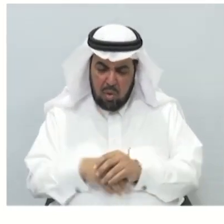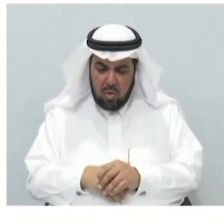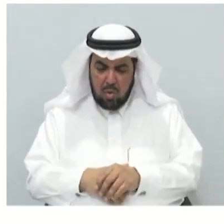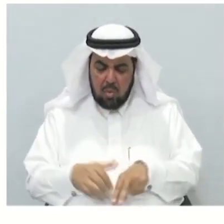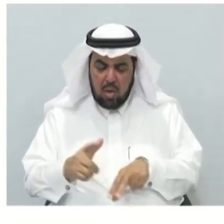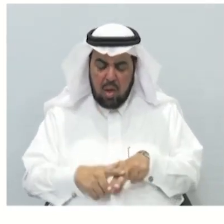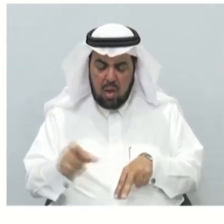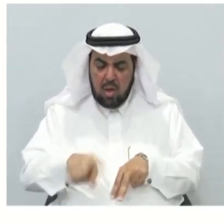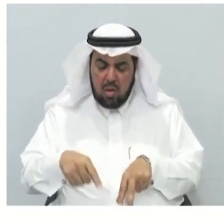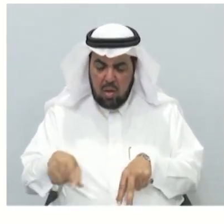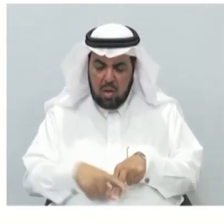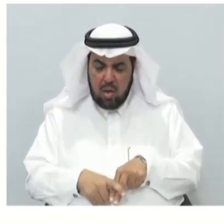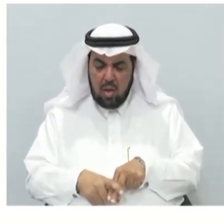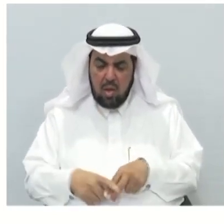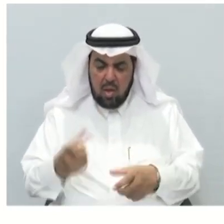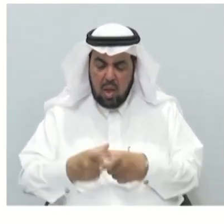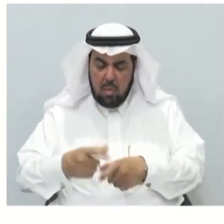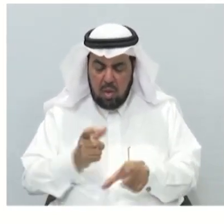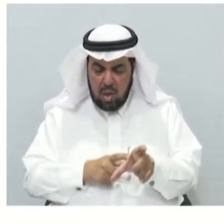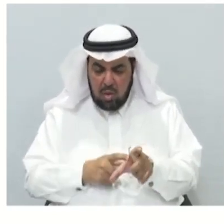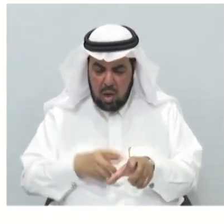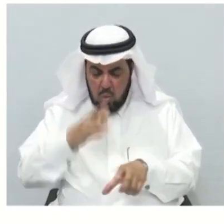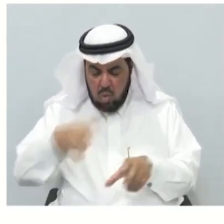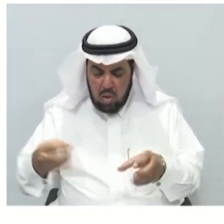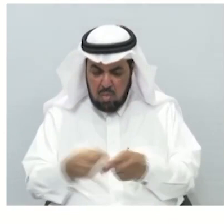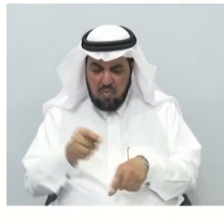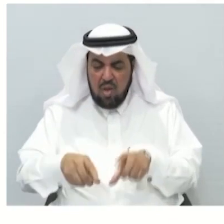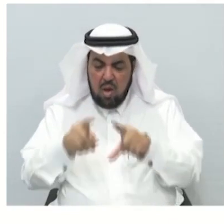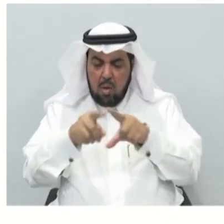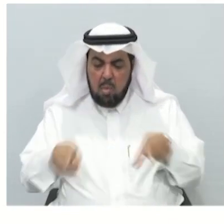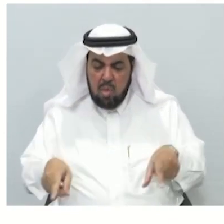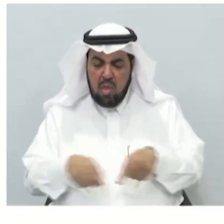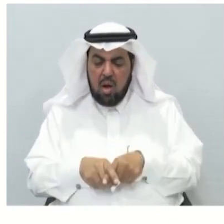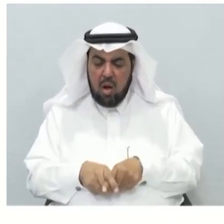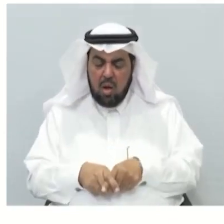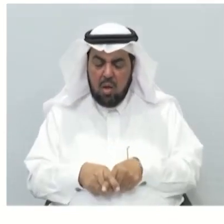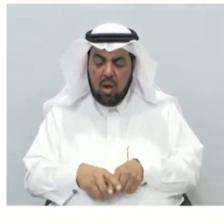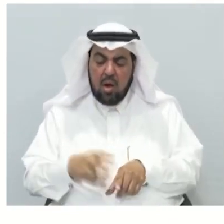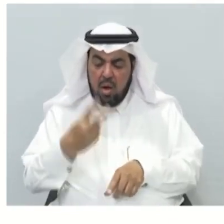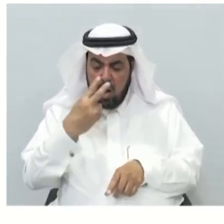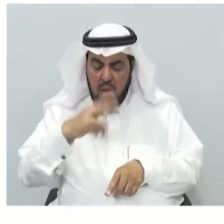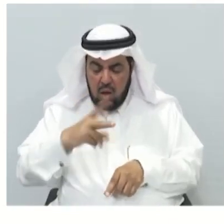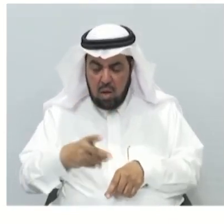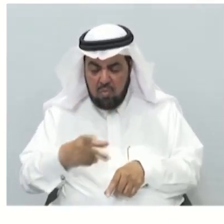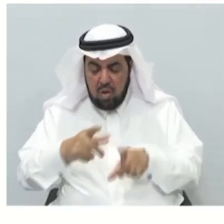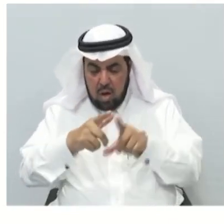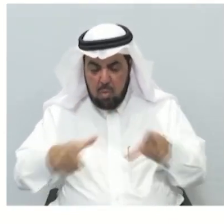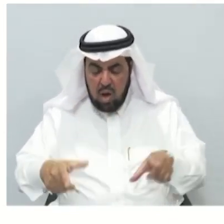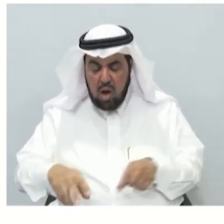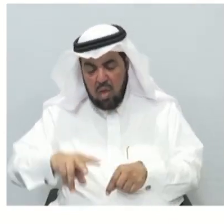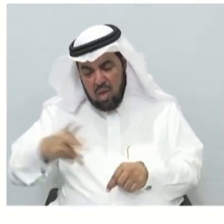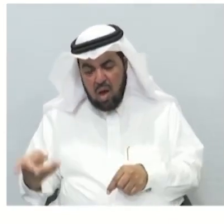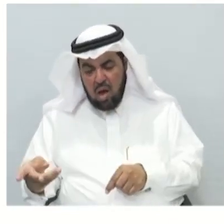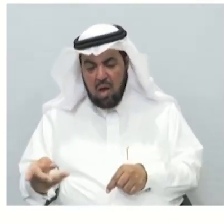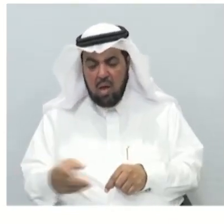اذا طابقه زاويتان والضلع المحصور بينهما في مثلث نظائره في مثلث اخر يعني